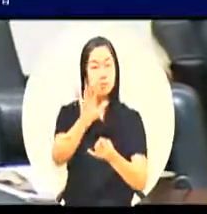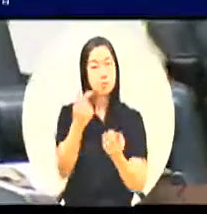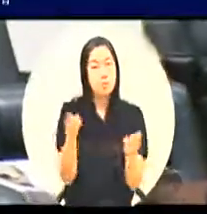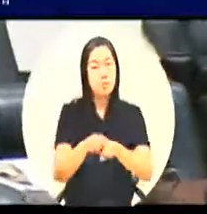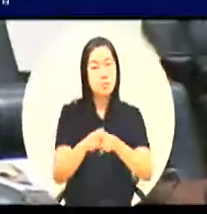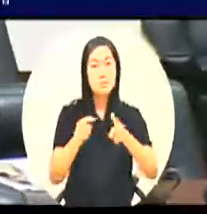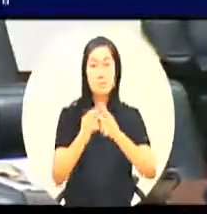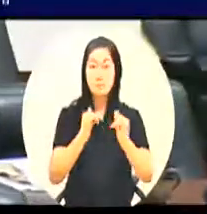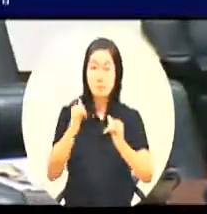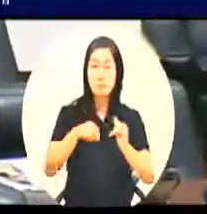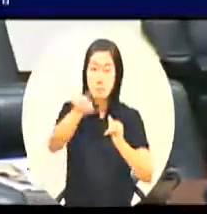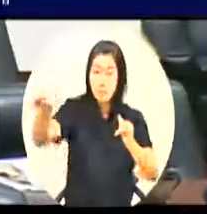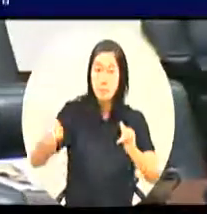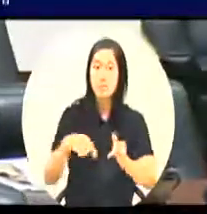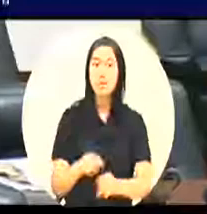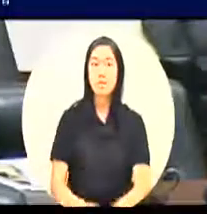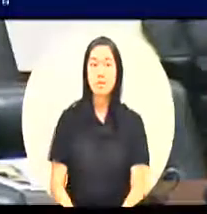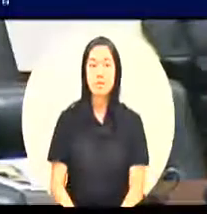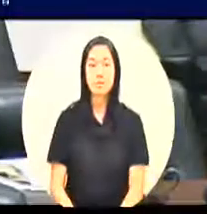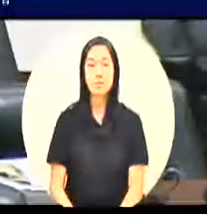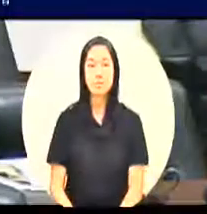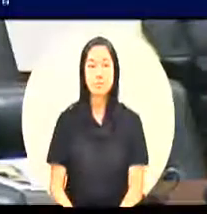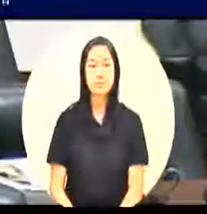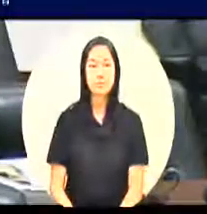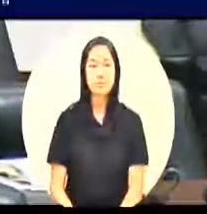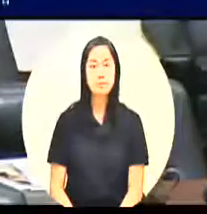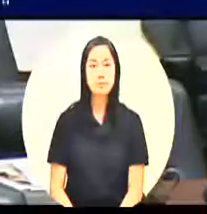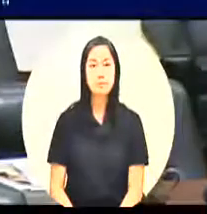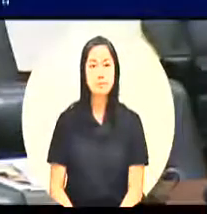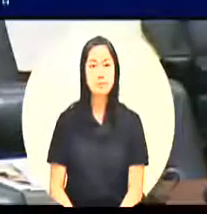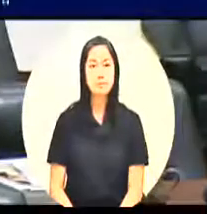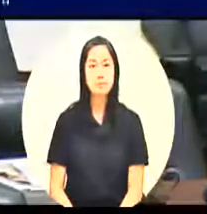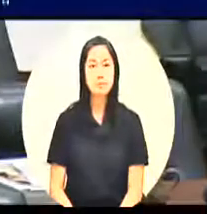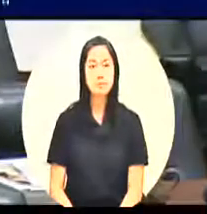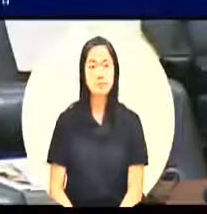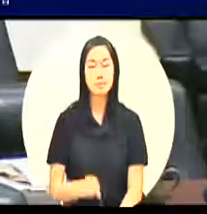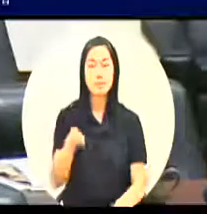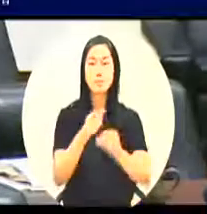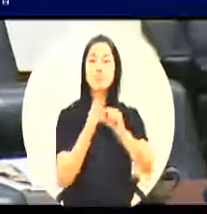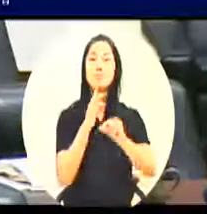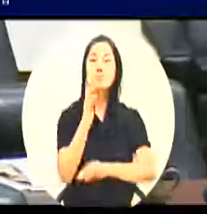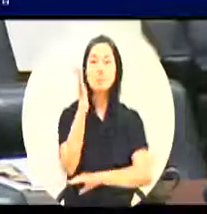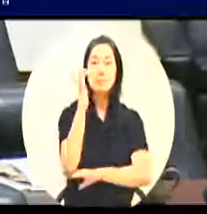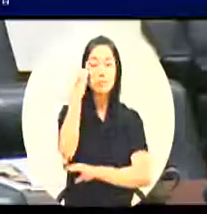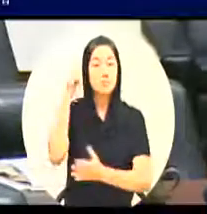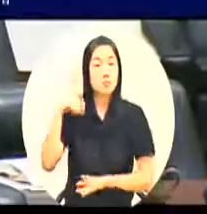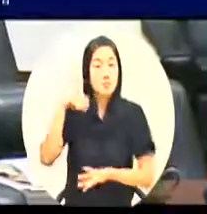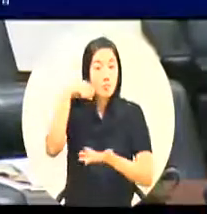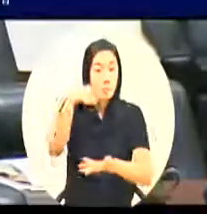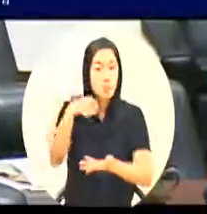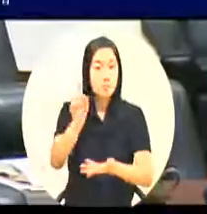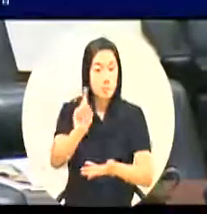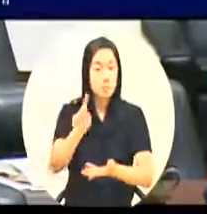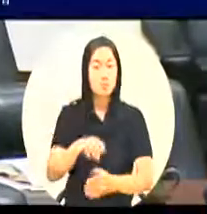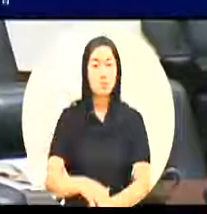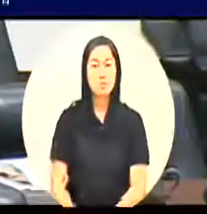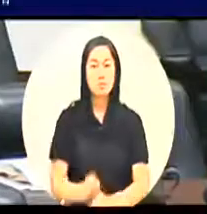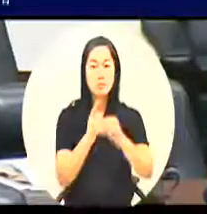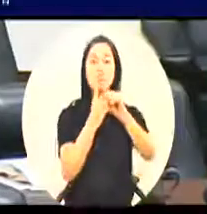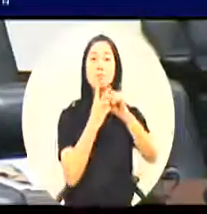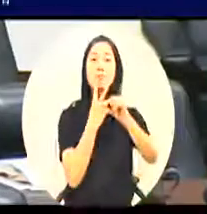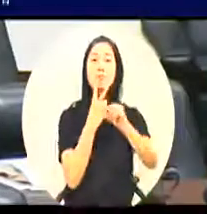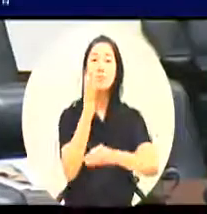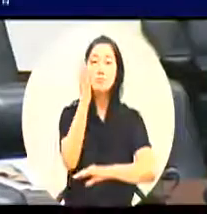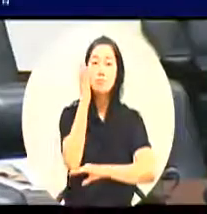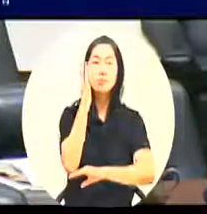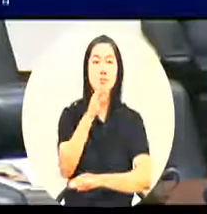人。哦，你要看，按中央最近提出一个叫做“中央有财